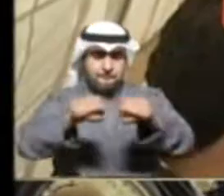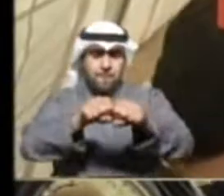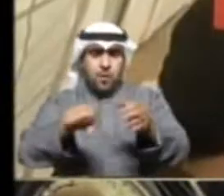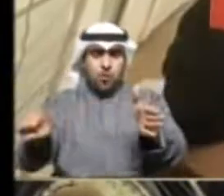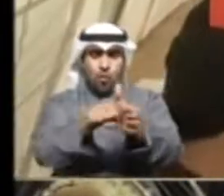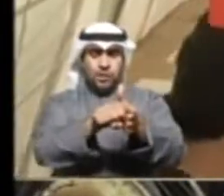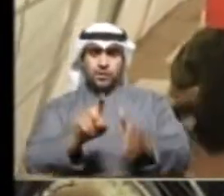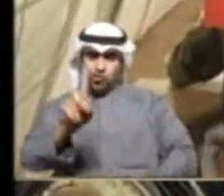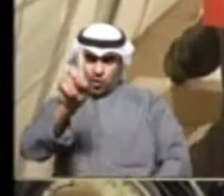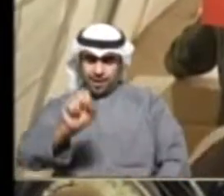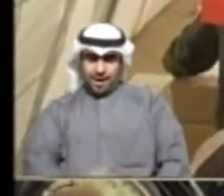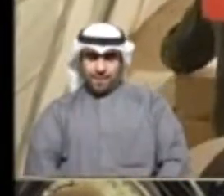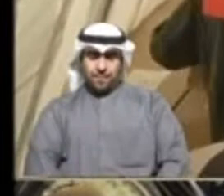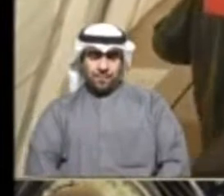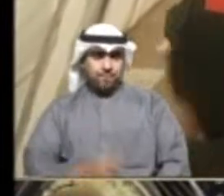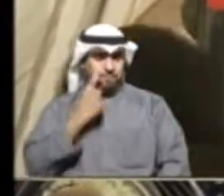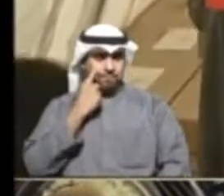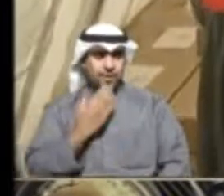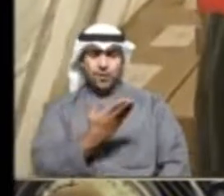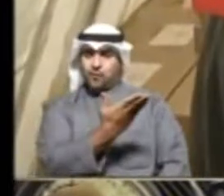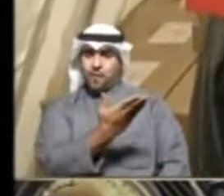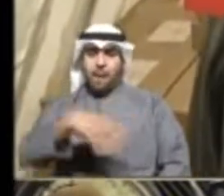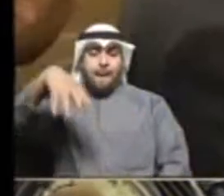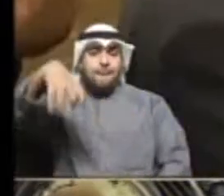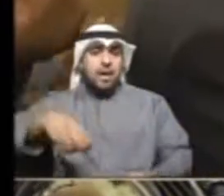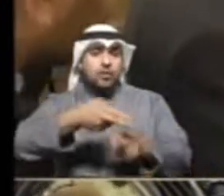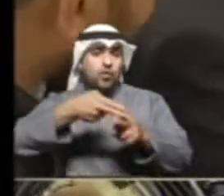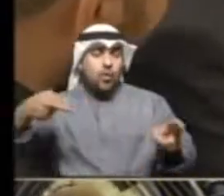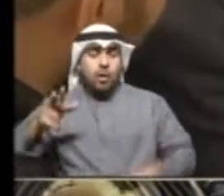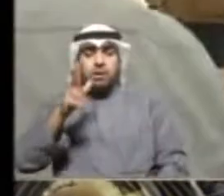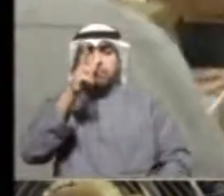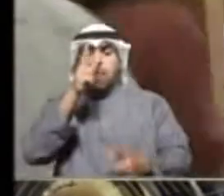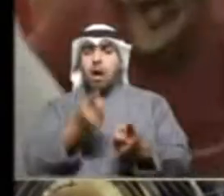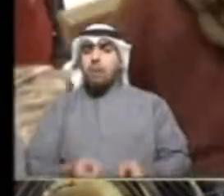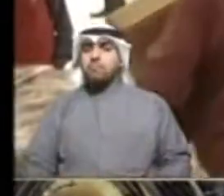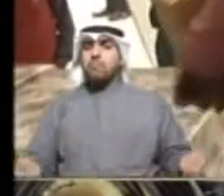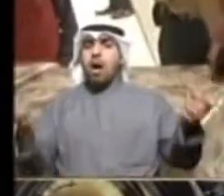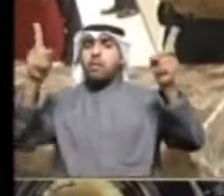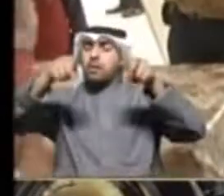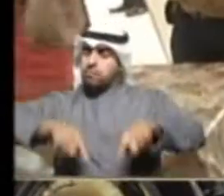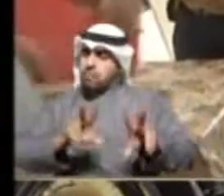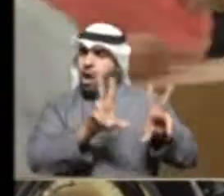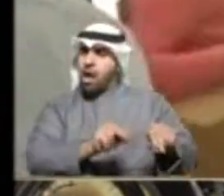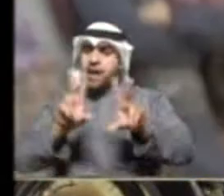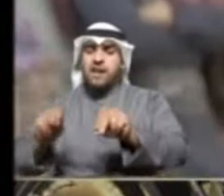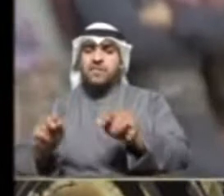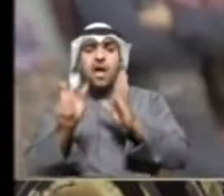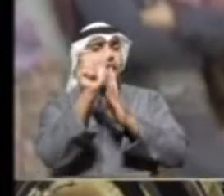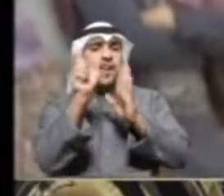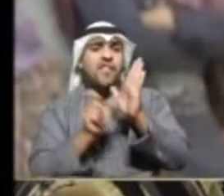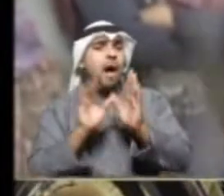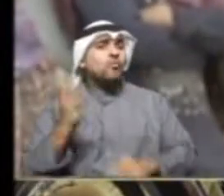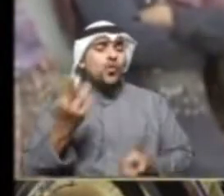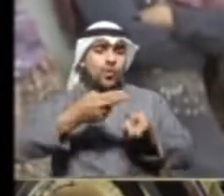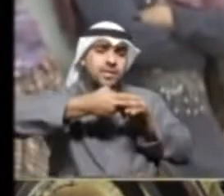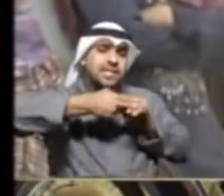وللإعمار. دولة الكويت والسلم اسمان لا يفترقان ووجهان لعملة واحدة، فدائما ما